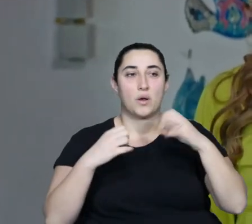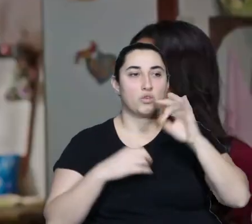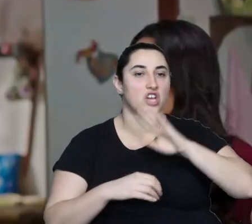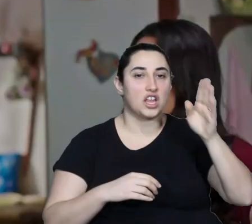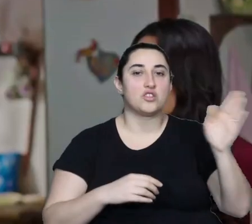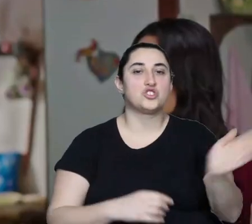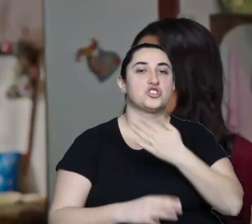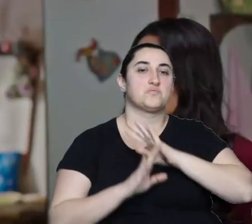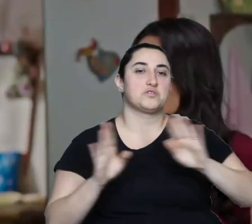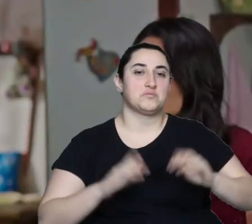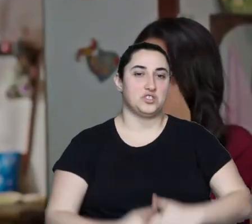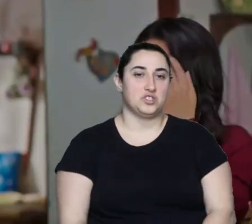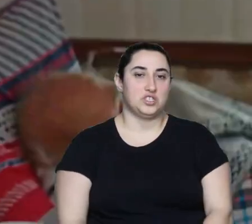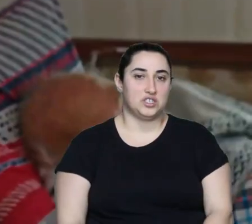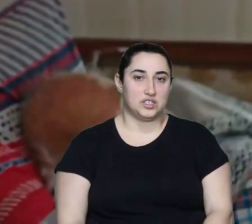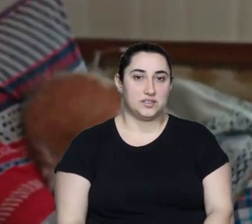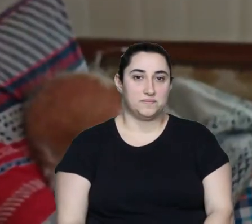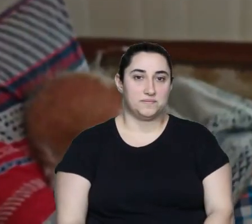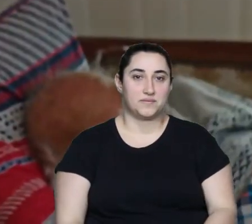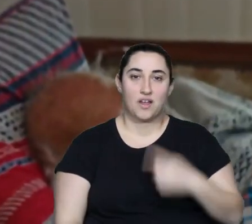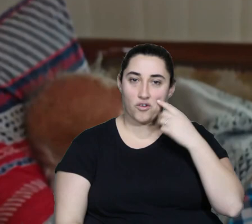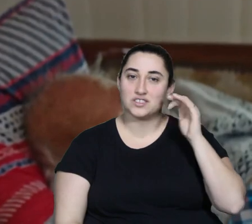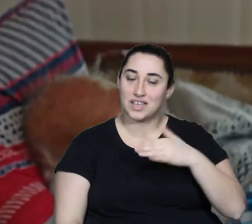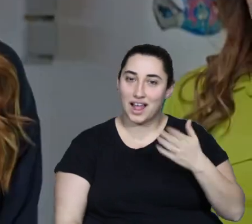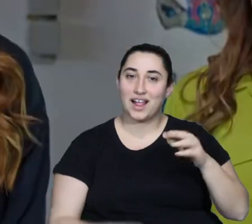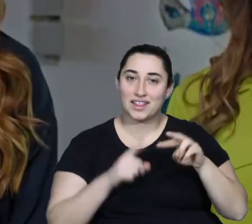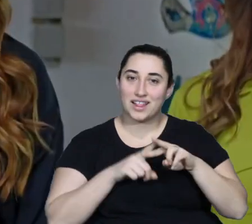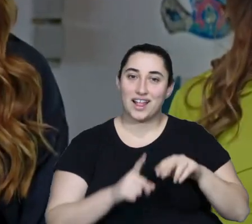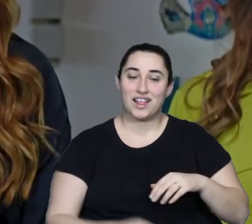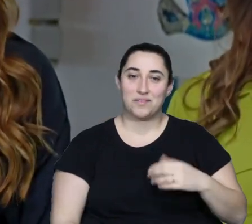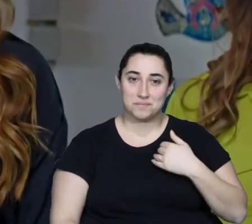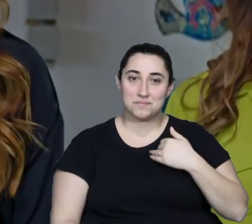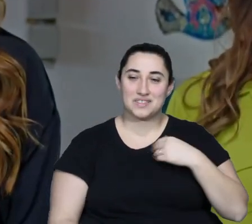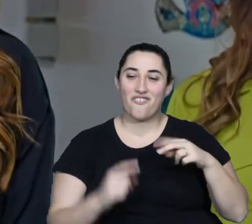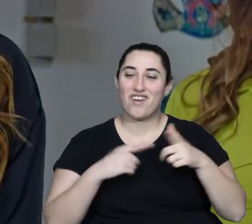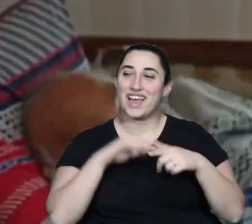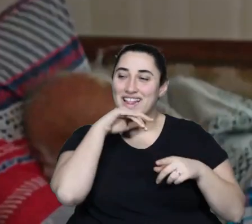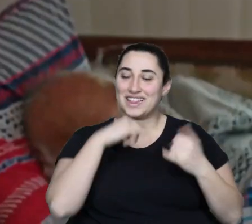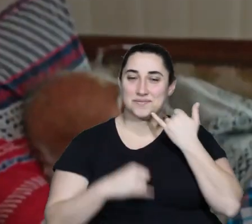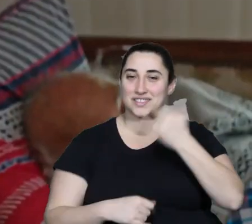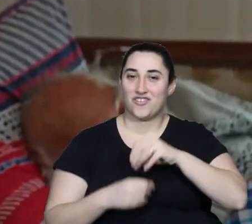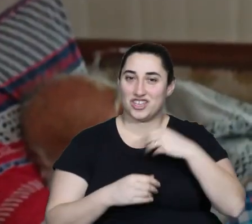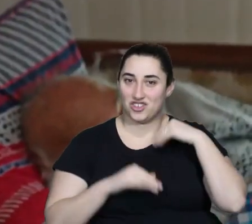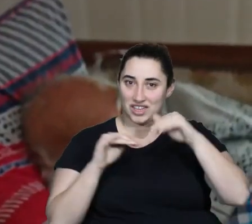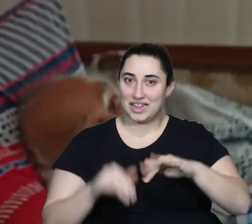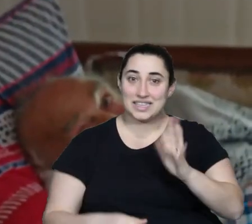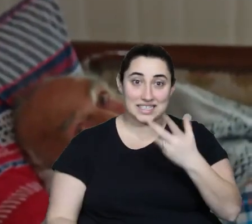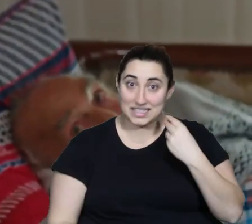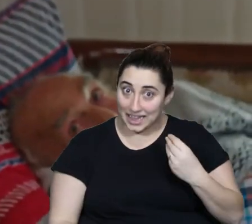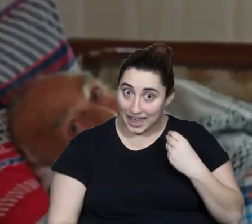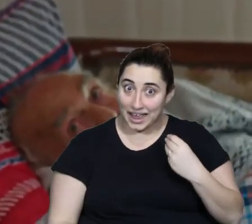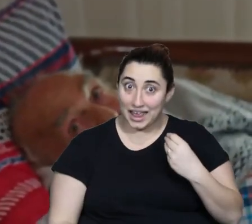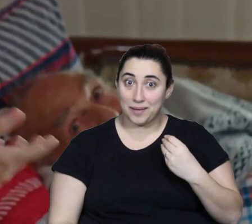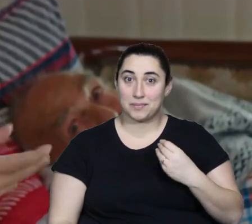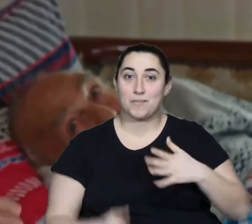gittim ama çıkmıştınız. Hoş geldin Alev. Biz de Faik dedemi ziyarete gelmiştik. Nasıl, iyi